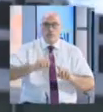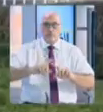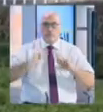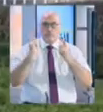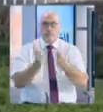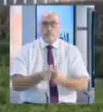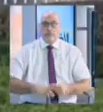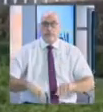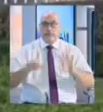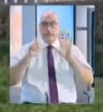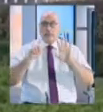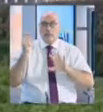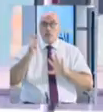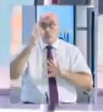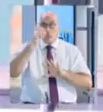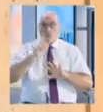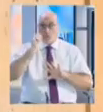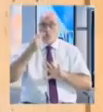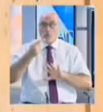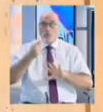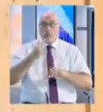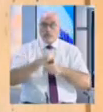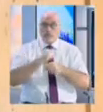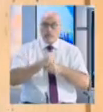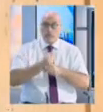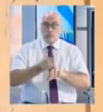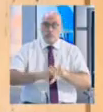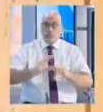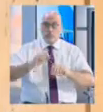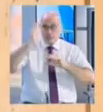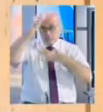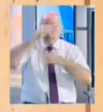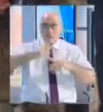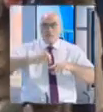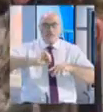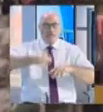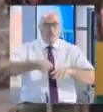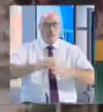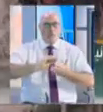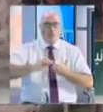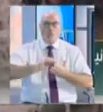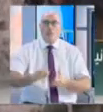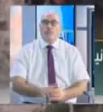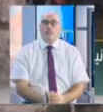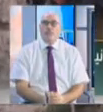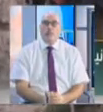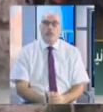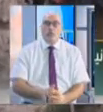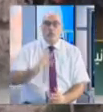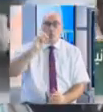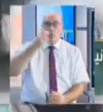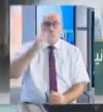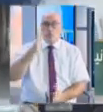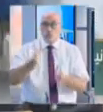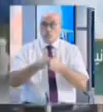لسبع منظمات حقوقية بالضفة، وصفة إياه بالغلق الصهيوني التعسفي. الهيئة الأممية التي طلبت